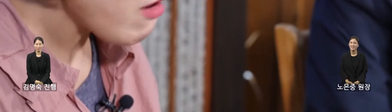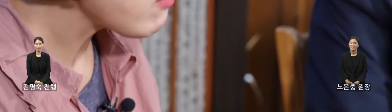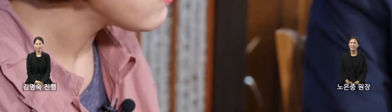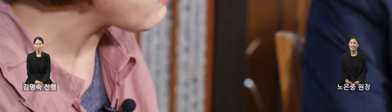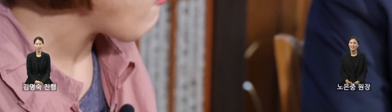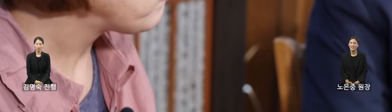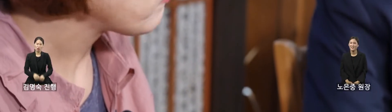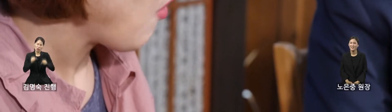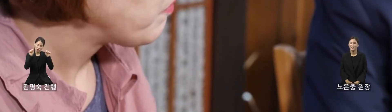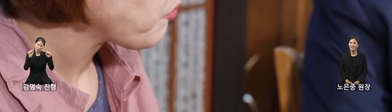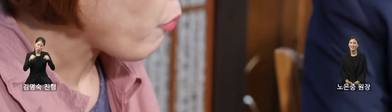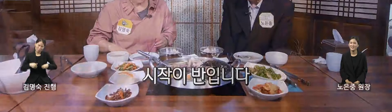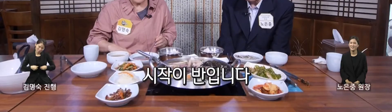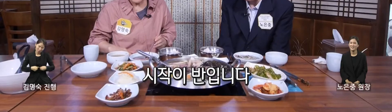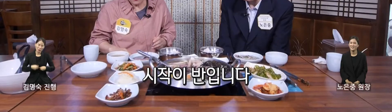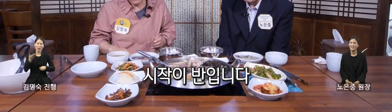해야 되는.